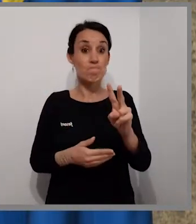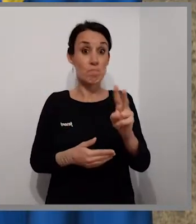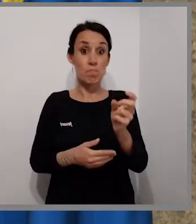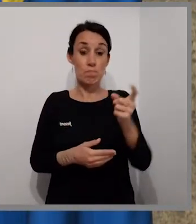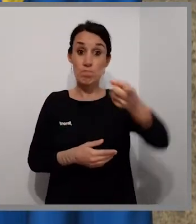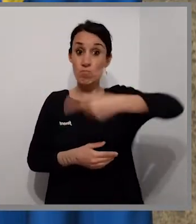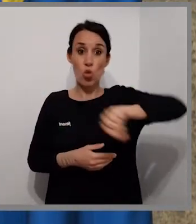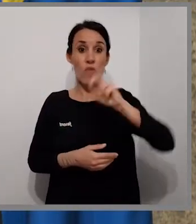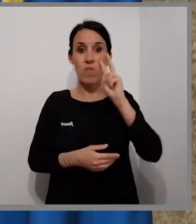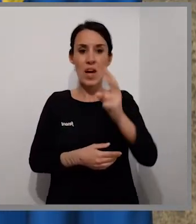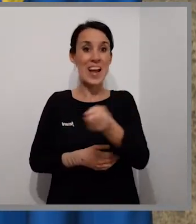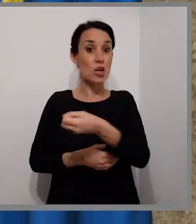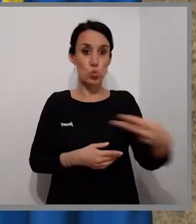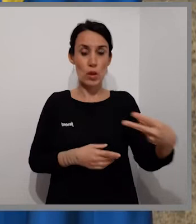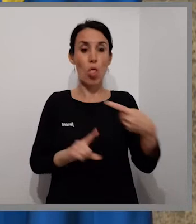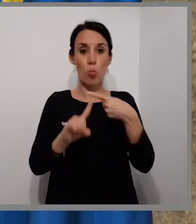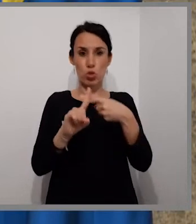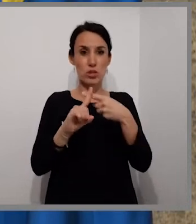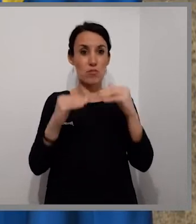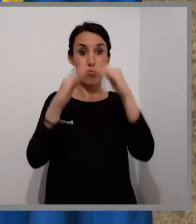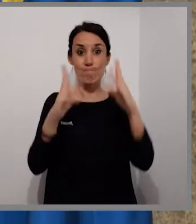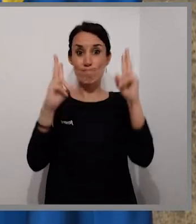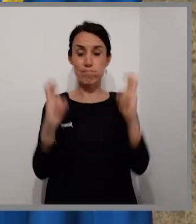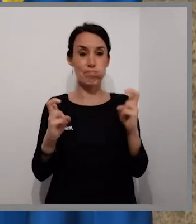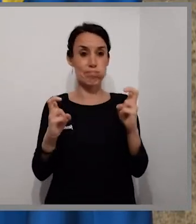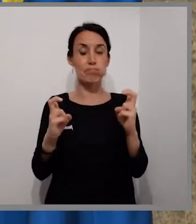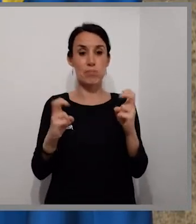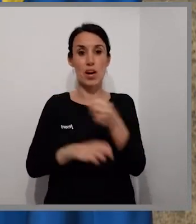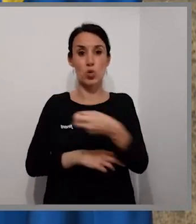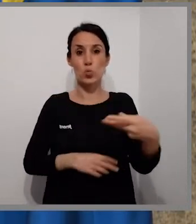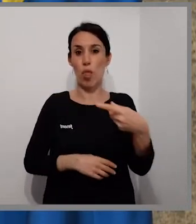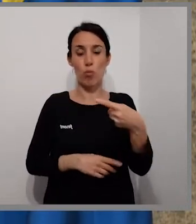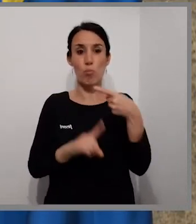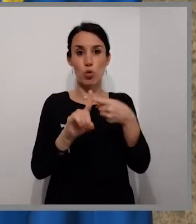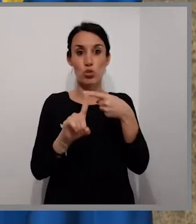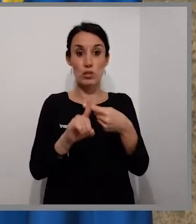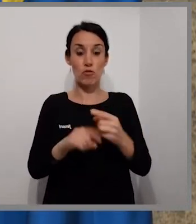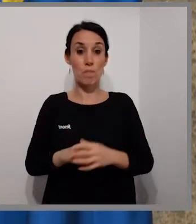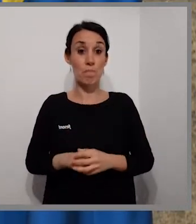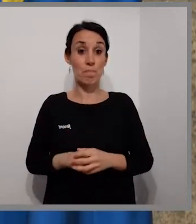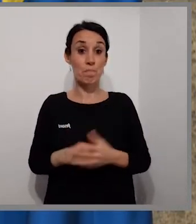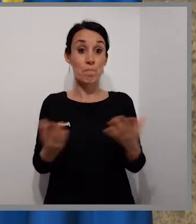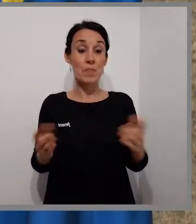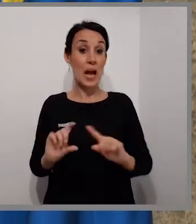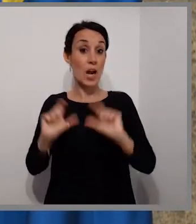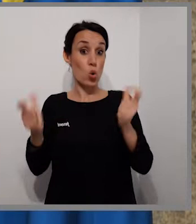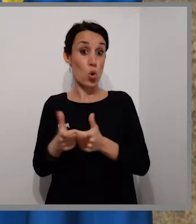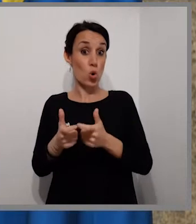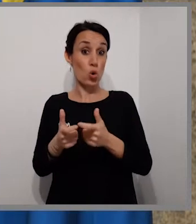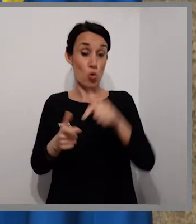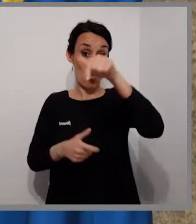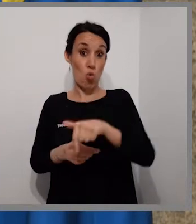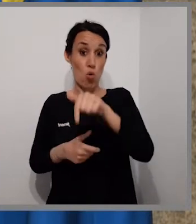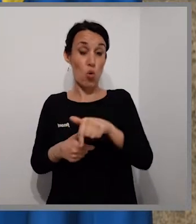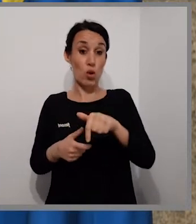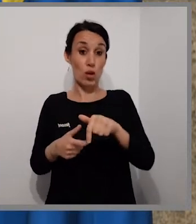està donant un resultat cada vegada més positiu. He destacat en aquesta reunió de presidents i